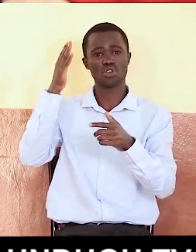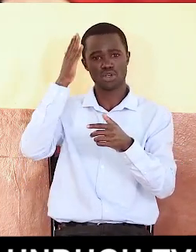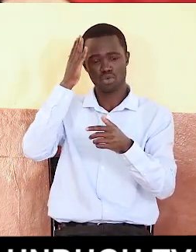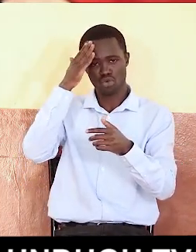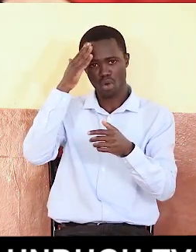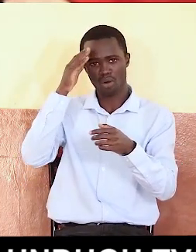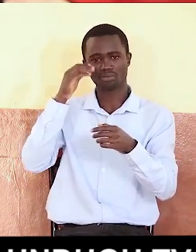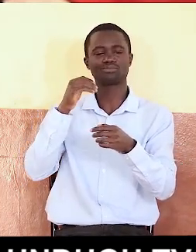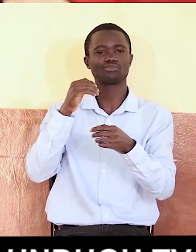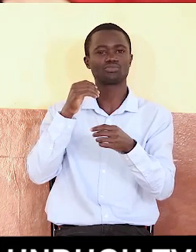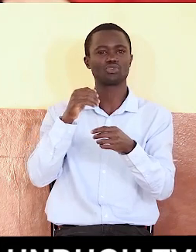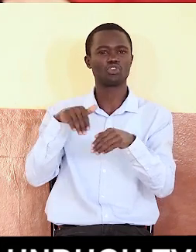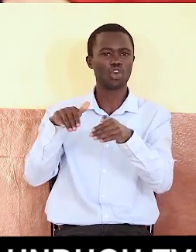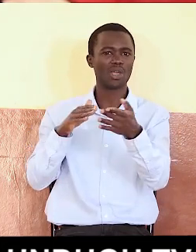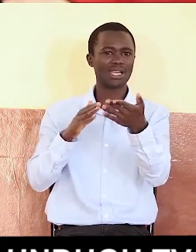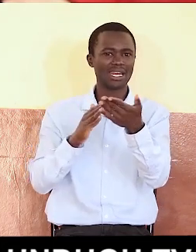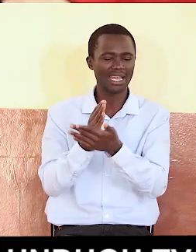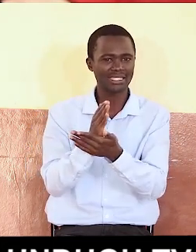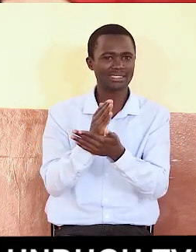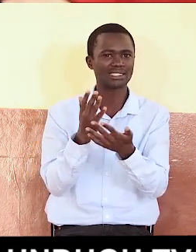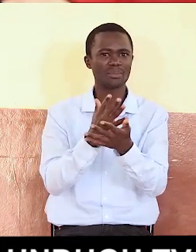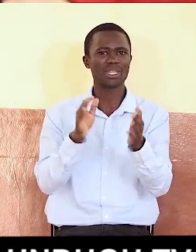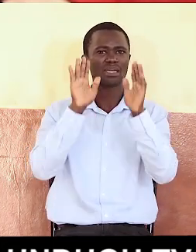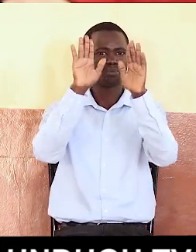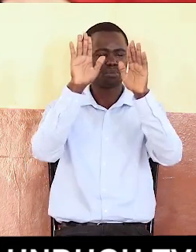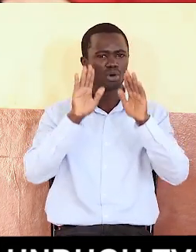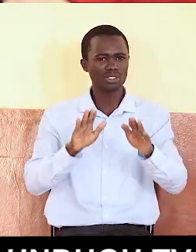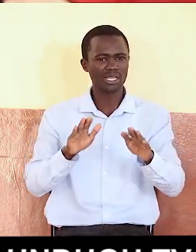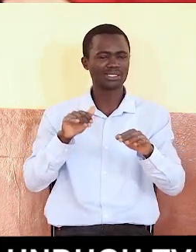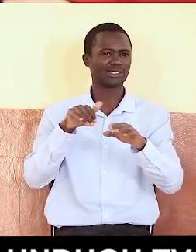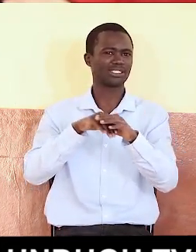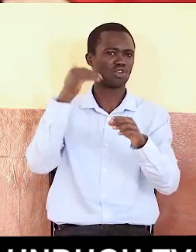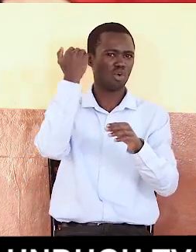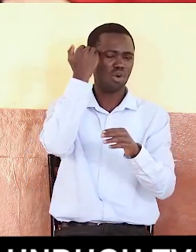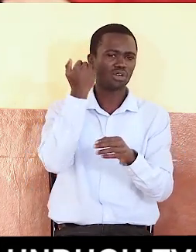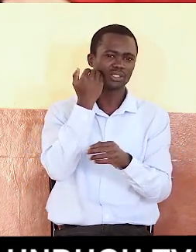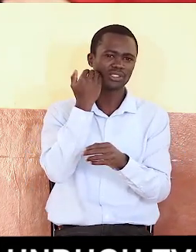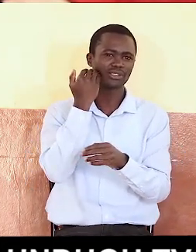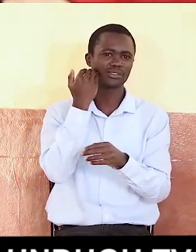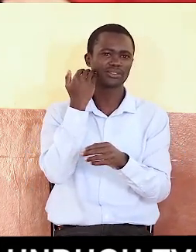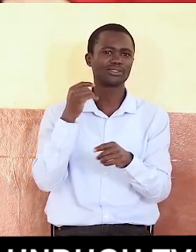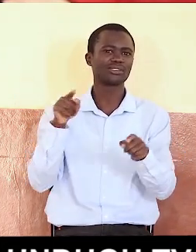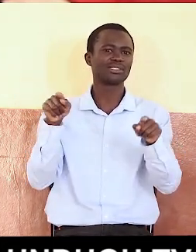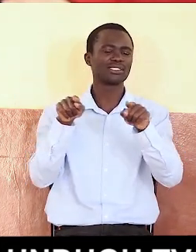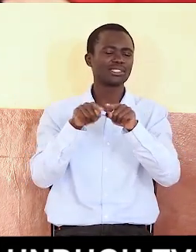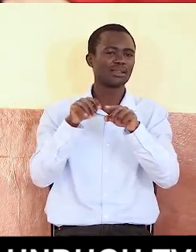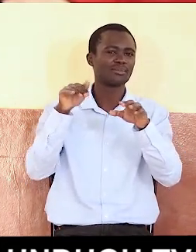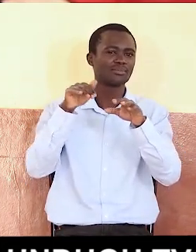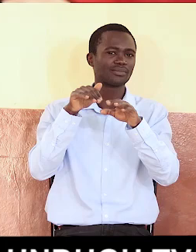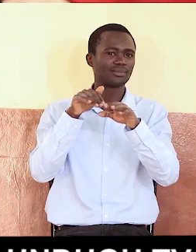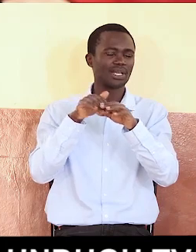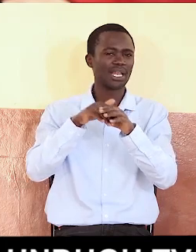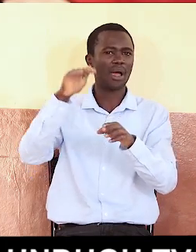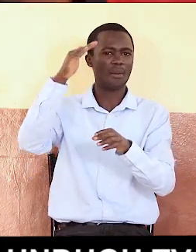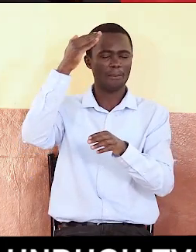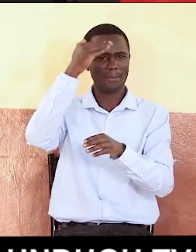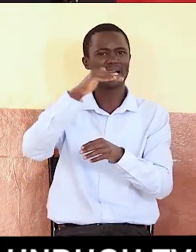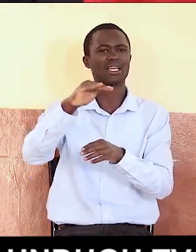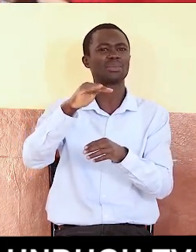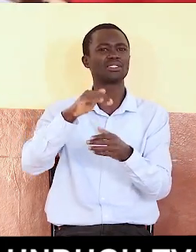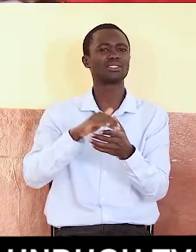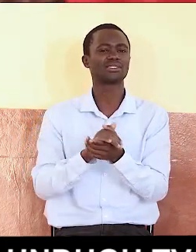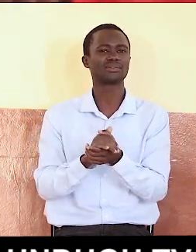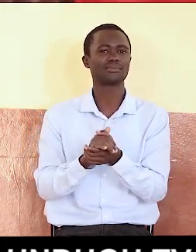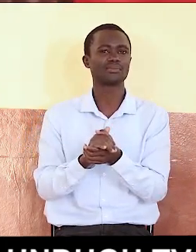maana. Watatenda haki katika mahakama zetu, watu watatenda haki hata katika parliament, watu